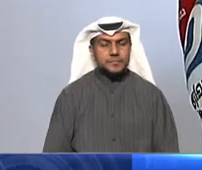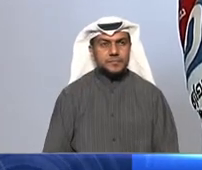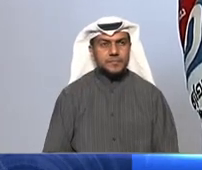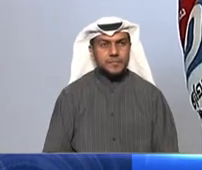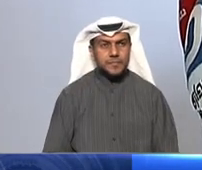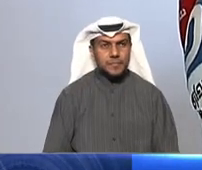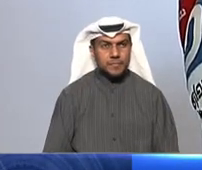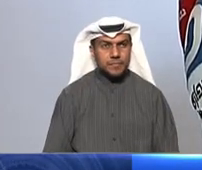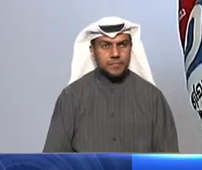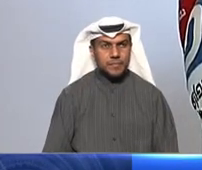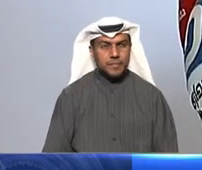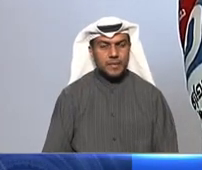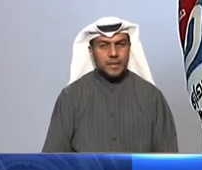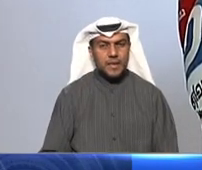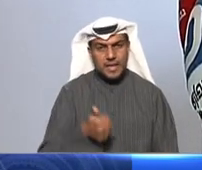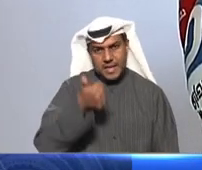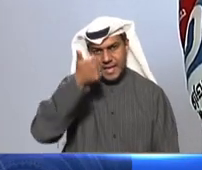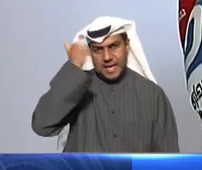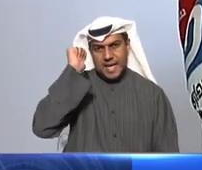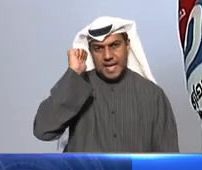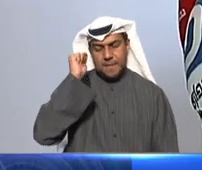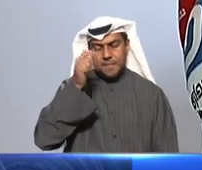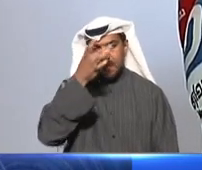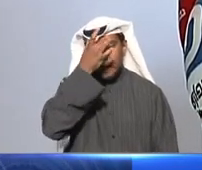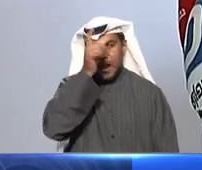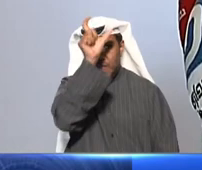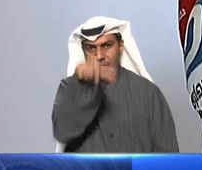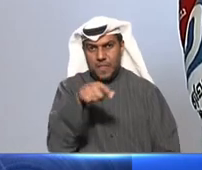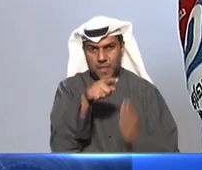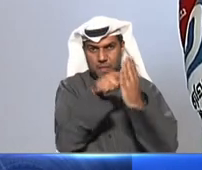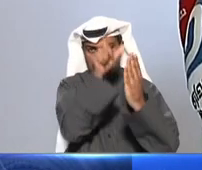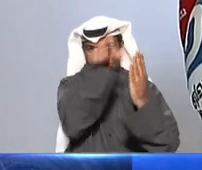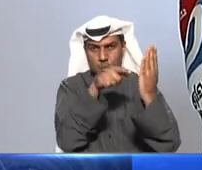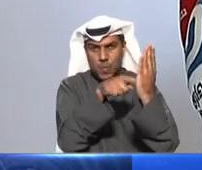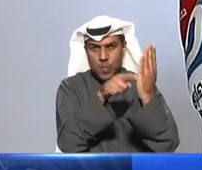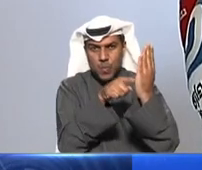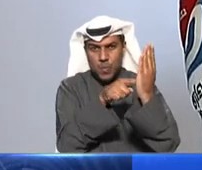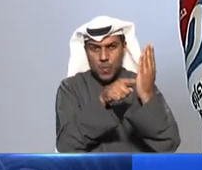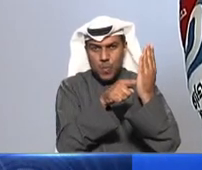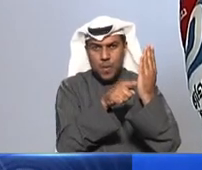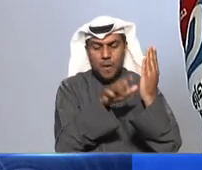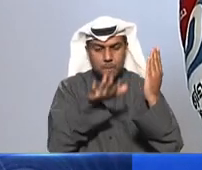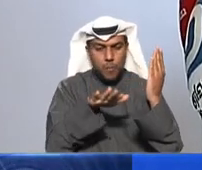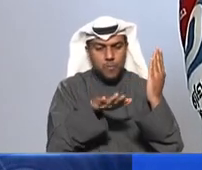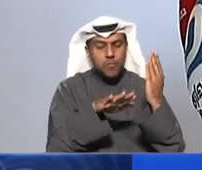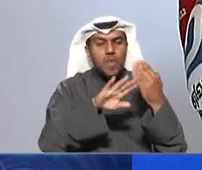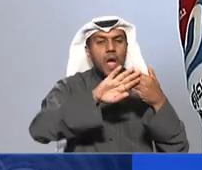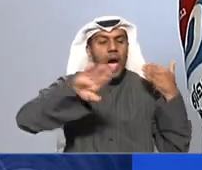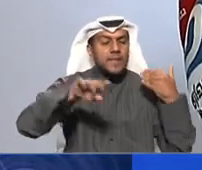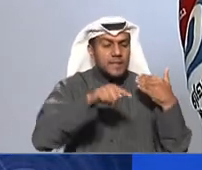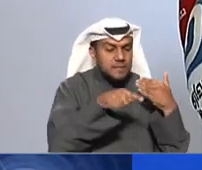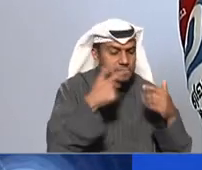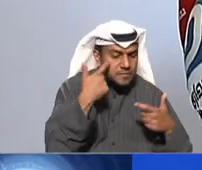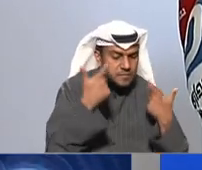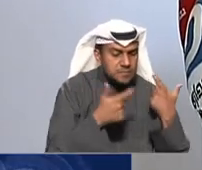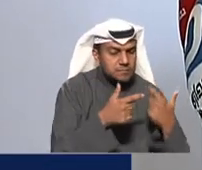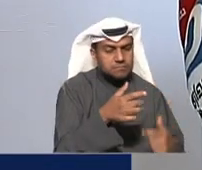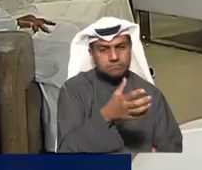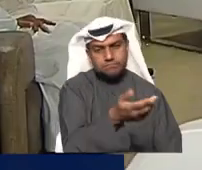المنزلي من العزل في المستشفى، الحالة التي سجلت أمس هي أحد الحالات الموجودة في العزل ويتم التعامل معها. نعم حسب الإجراء.